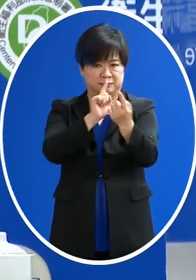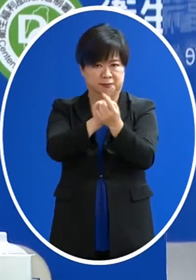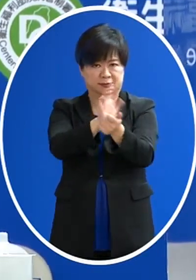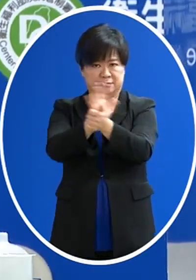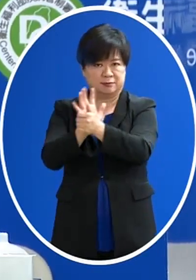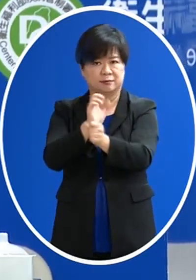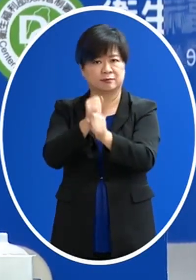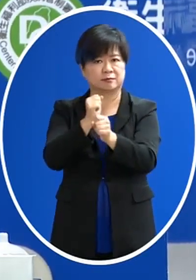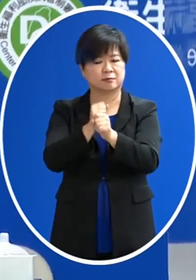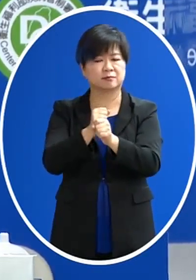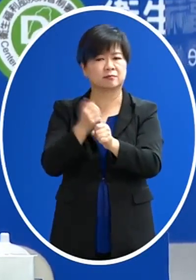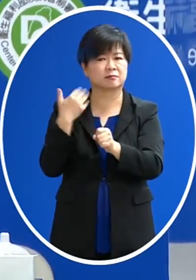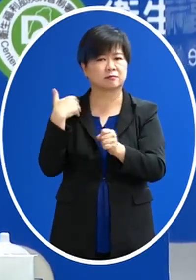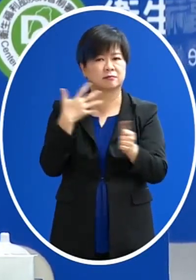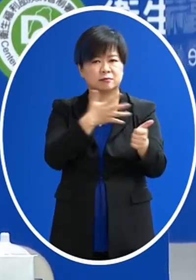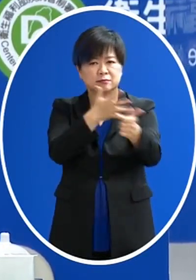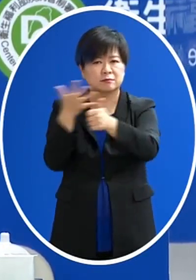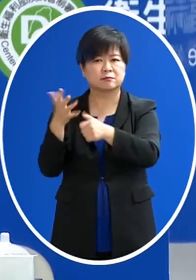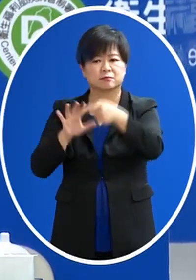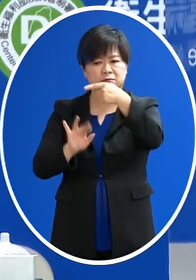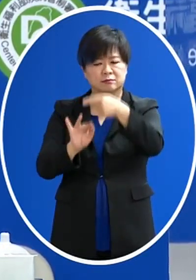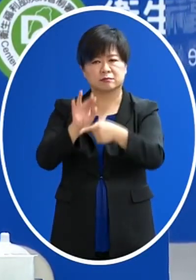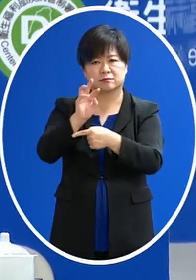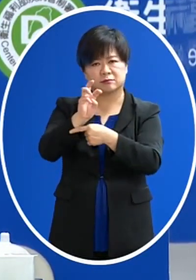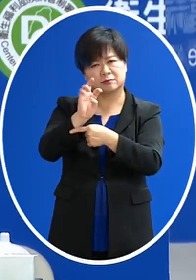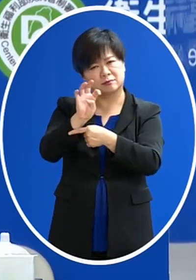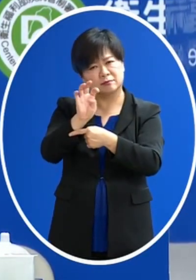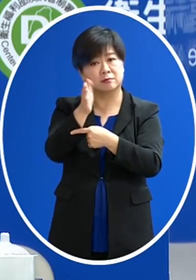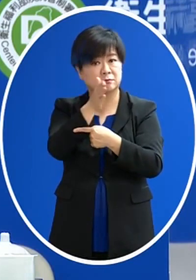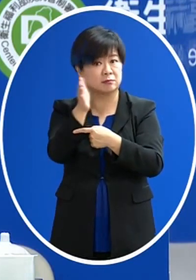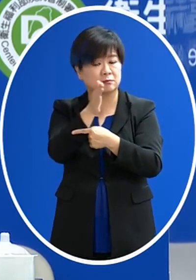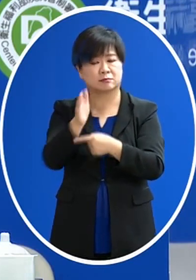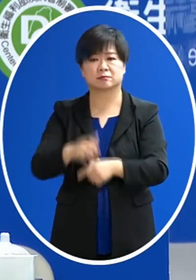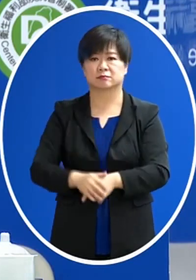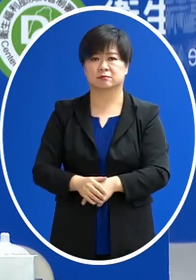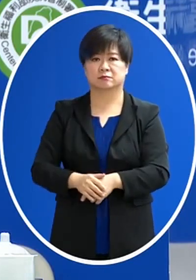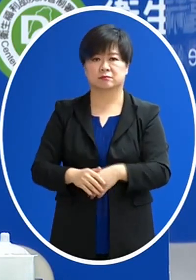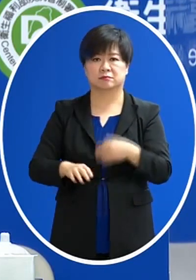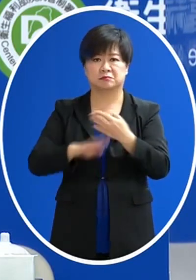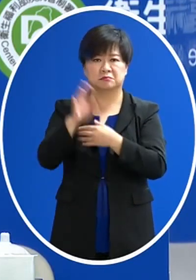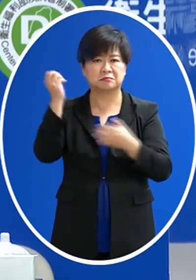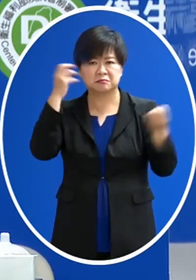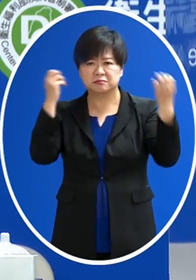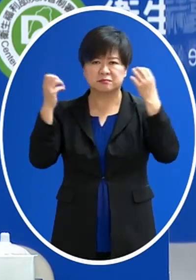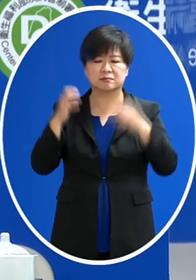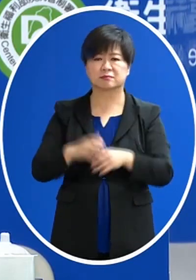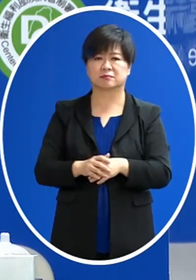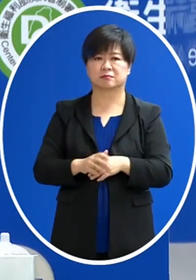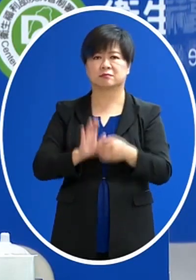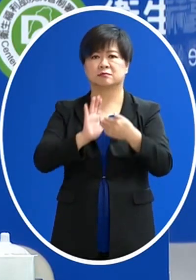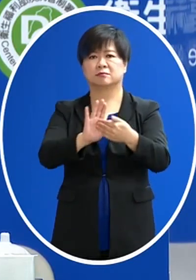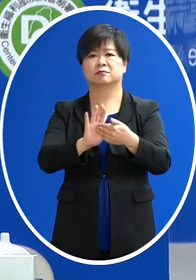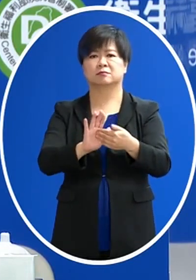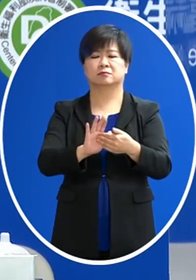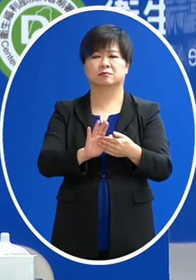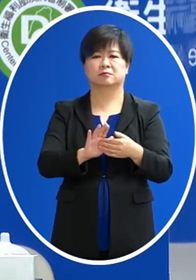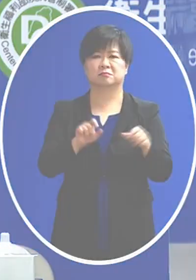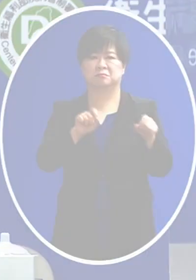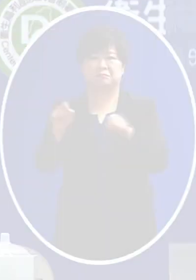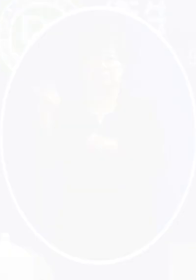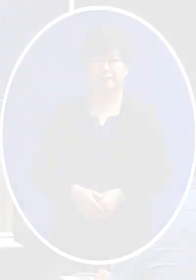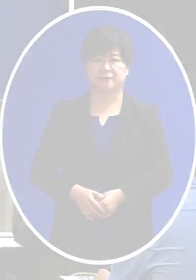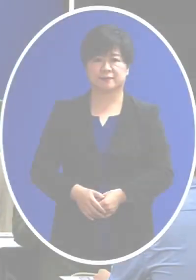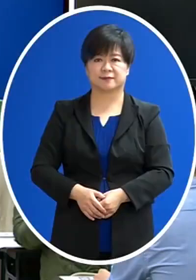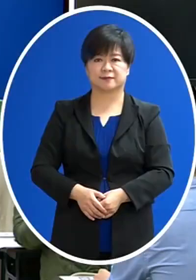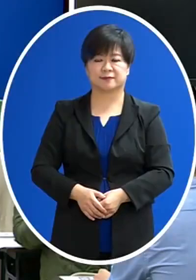做调查了，大概3-4成左右啦，嘿，所以并没有外界说拒打或缓打的这个现